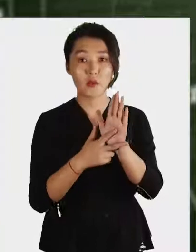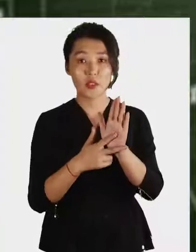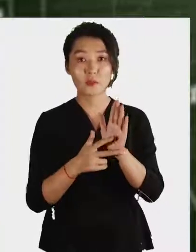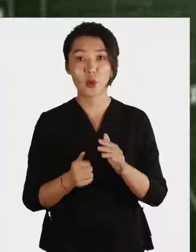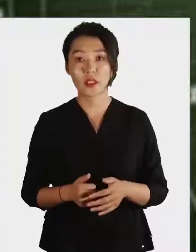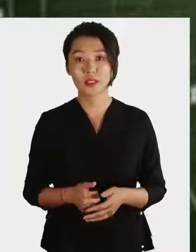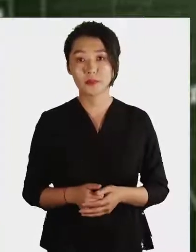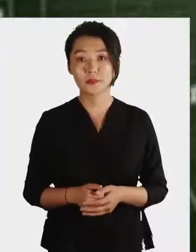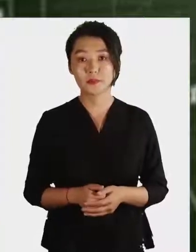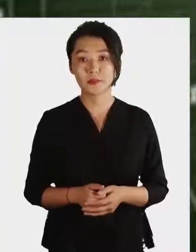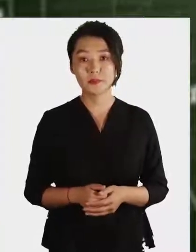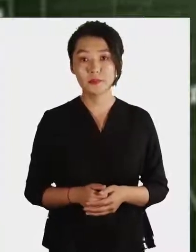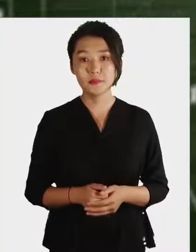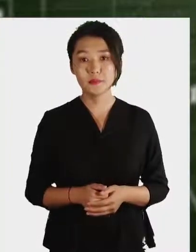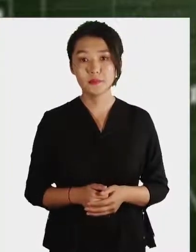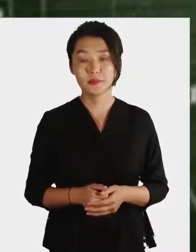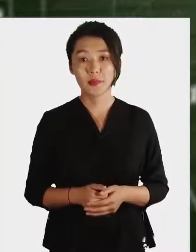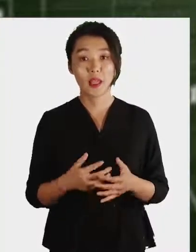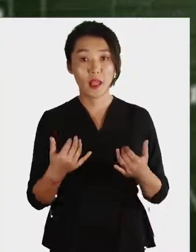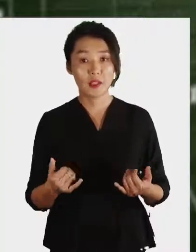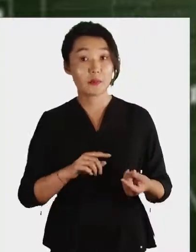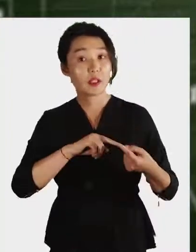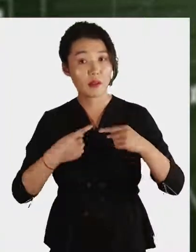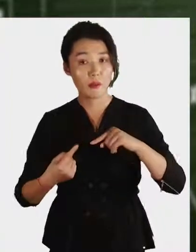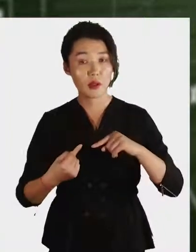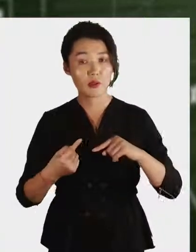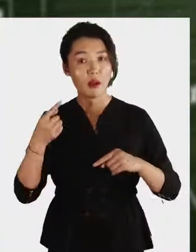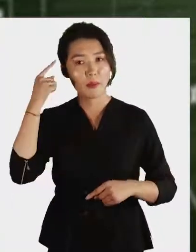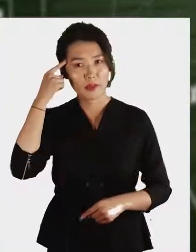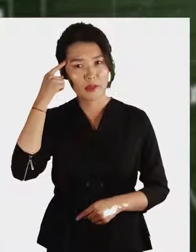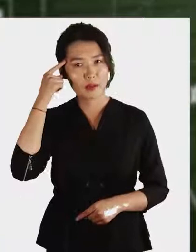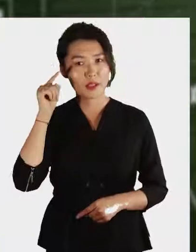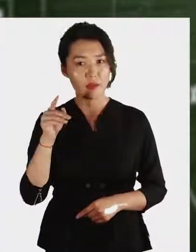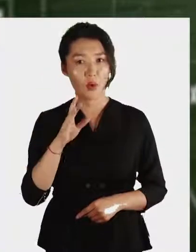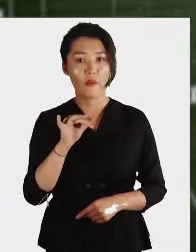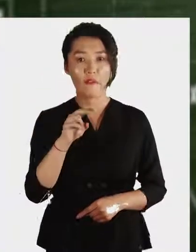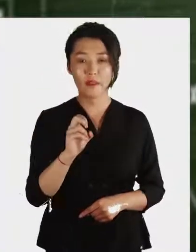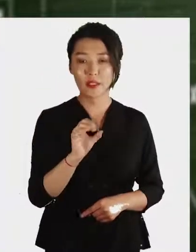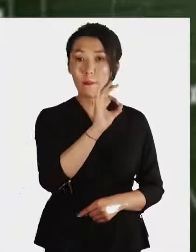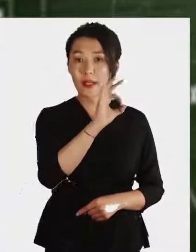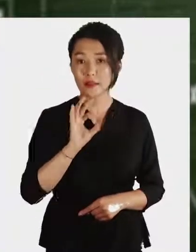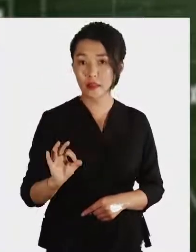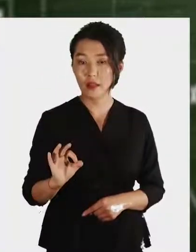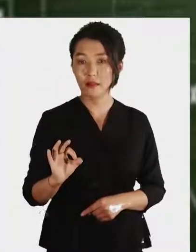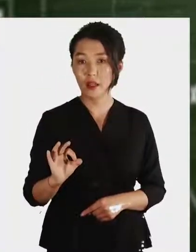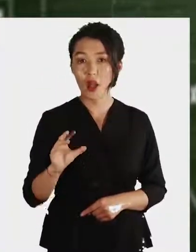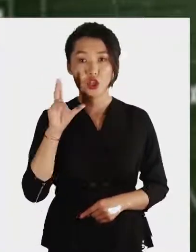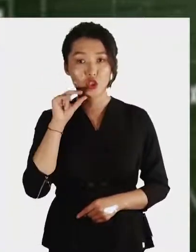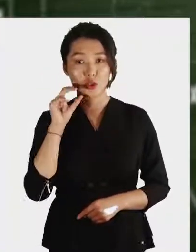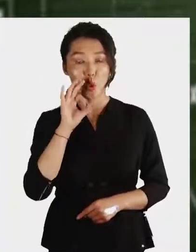5,68. А теперь наоборот. Представьте в виде процентов число